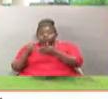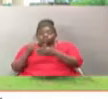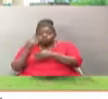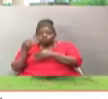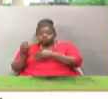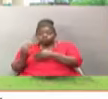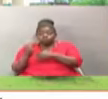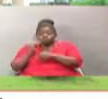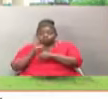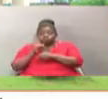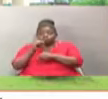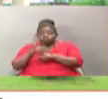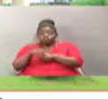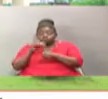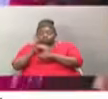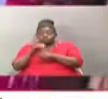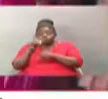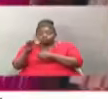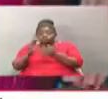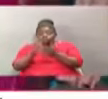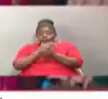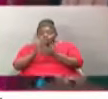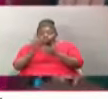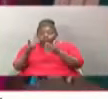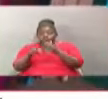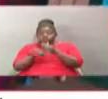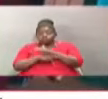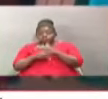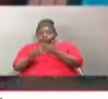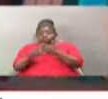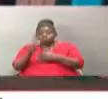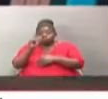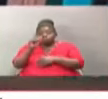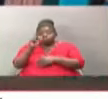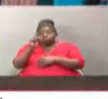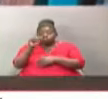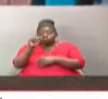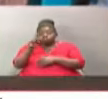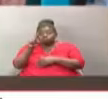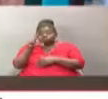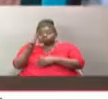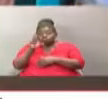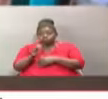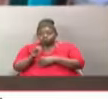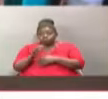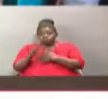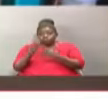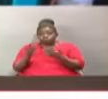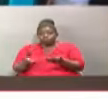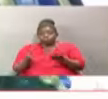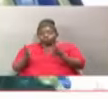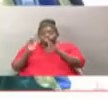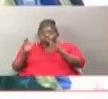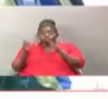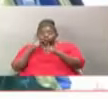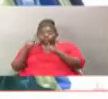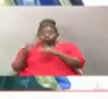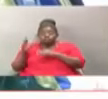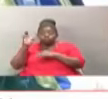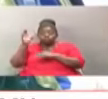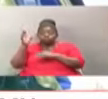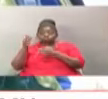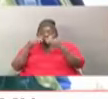matoriine bakakora omwuga gwabo abyoka mufuti mubendu biru yankole n'ekigezi sheikh abdulakim katamba yuzayuza abalayiziddwa